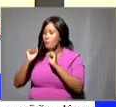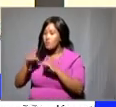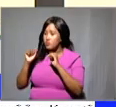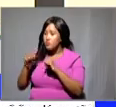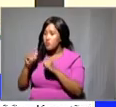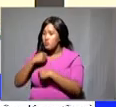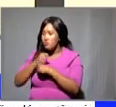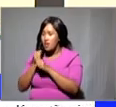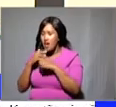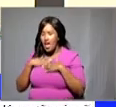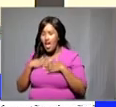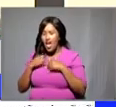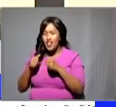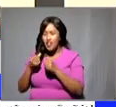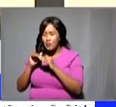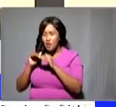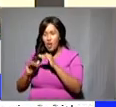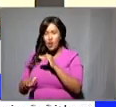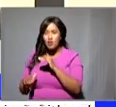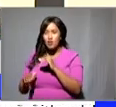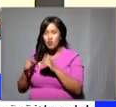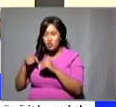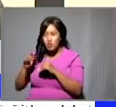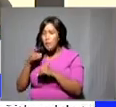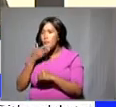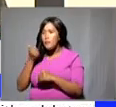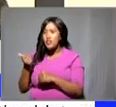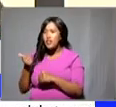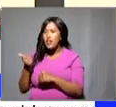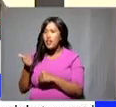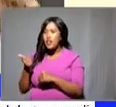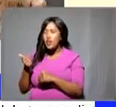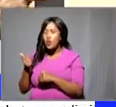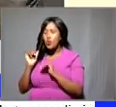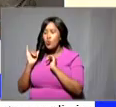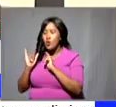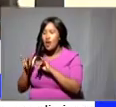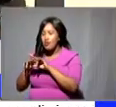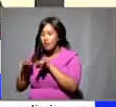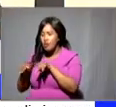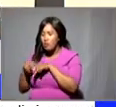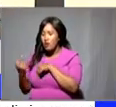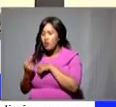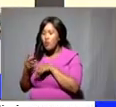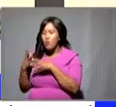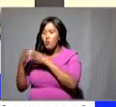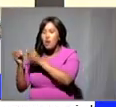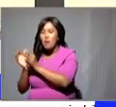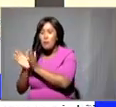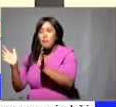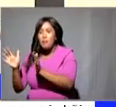ikorwo ethi again when we even wagiro ukorwo we in a quarantine muno dugathi muingeini